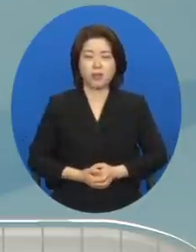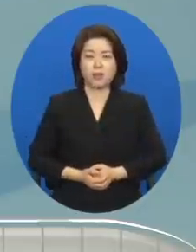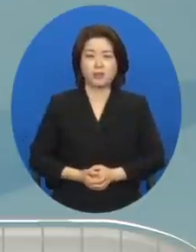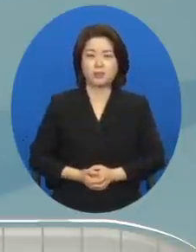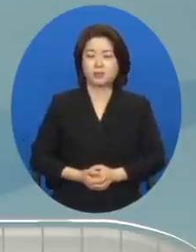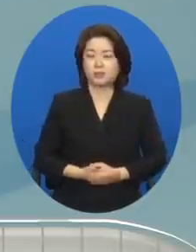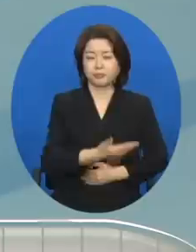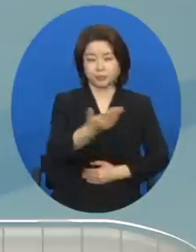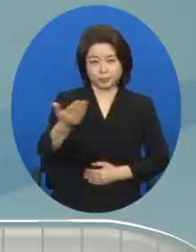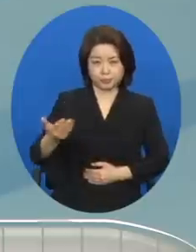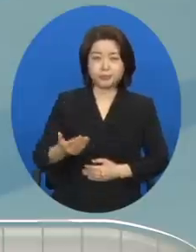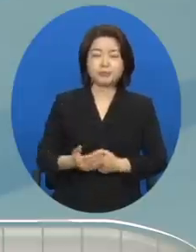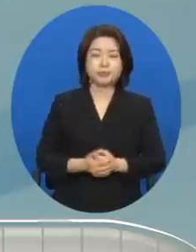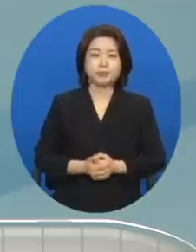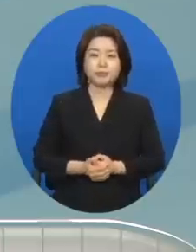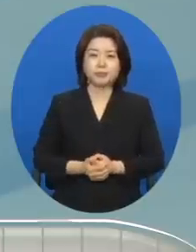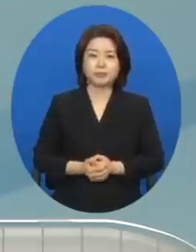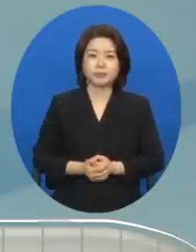여러분,